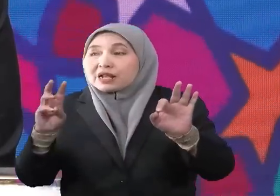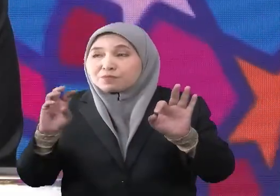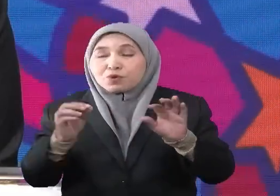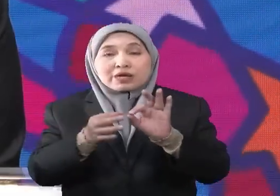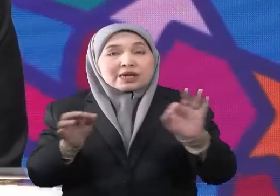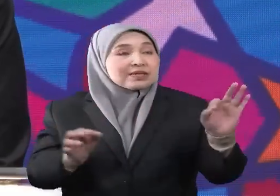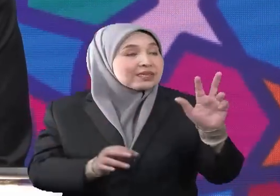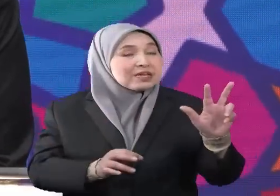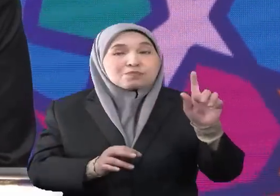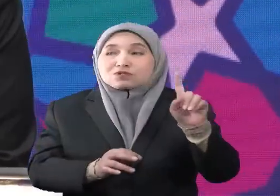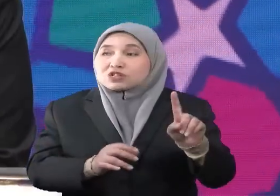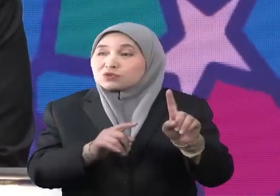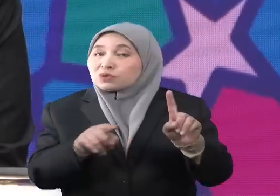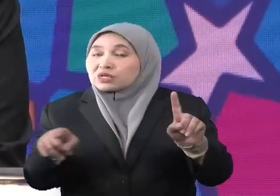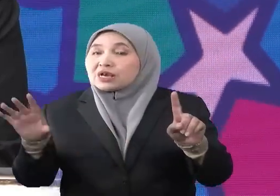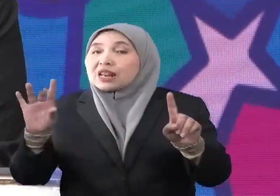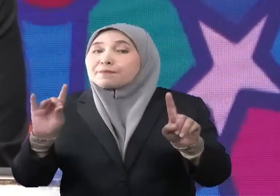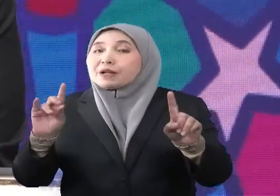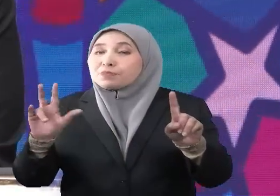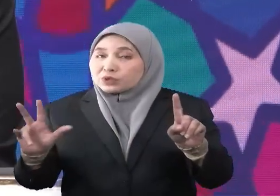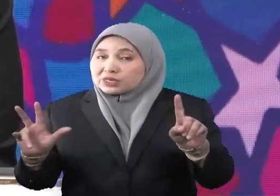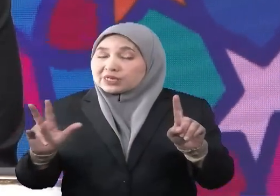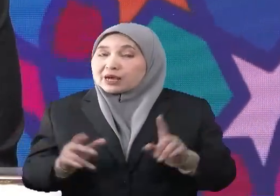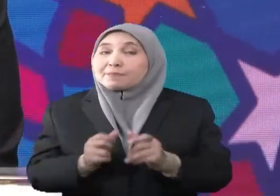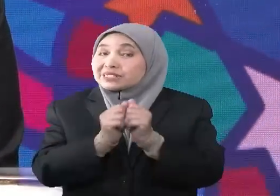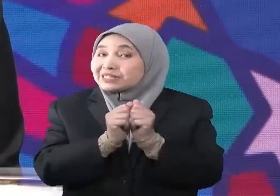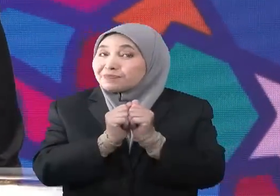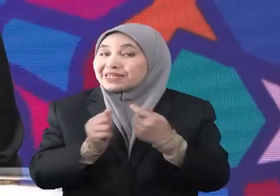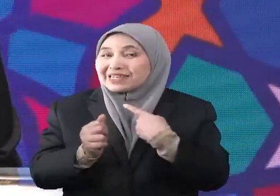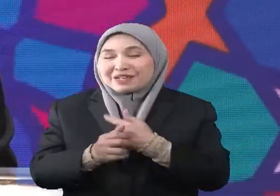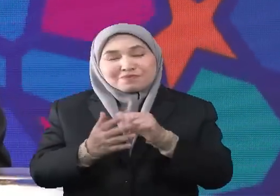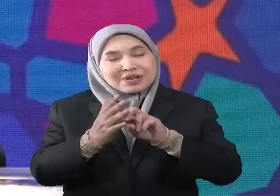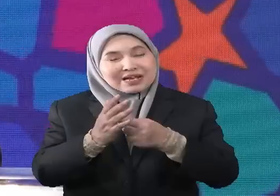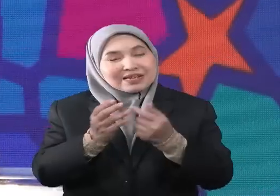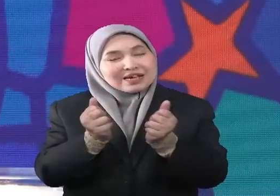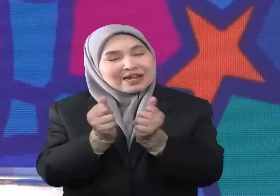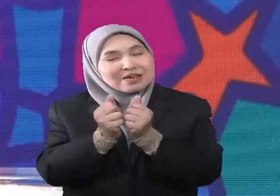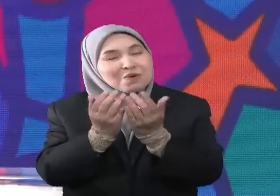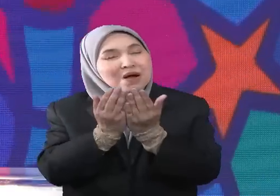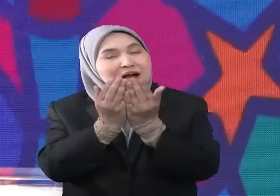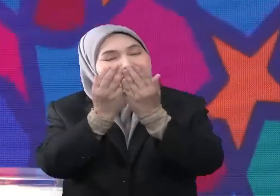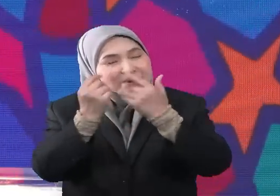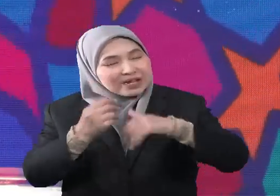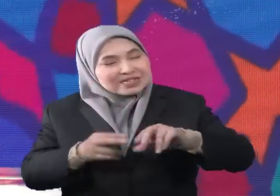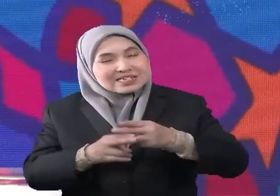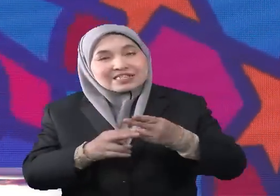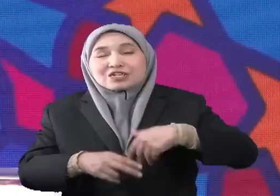yang ke-71 hingga 83 bersama-sama kita mulaikan dengan doa ringkas kita subhanallah